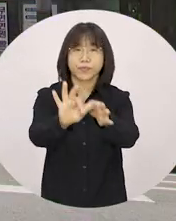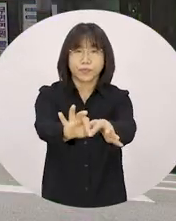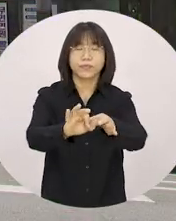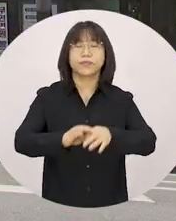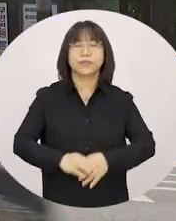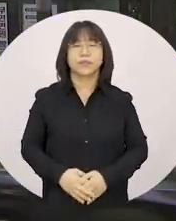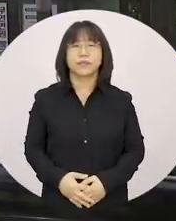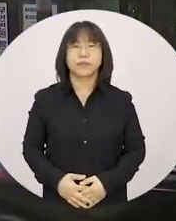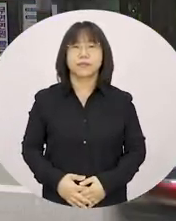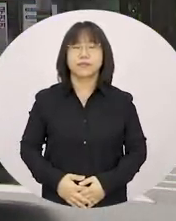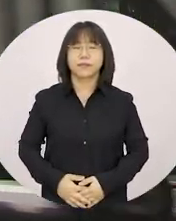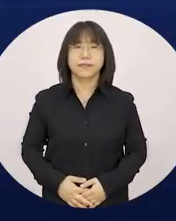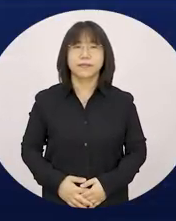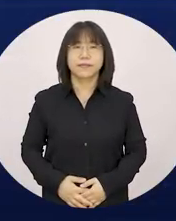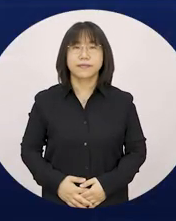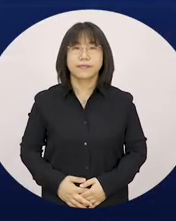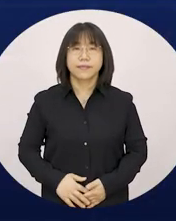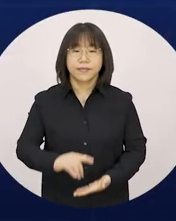펼치고 있습니다.